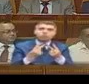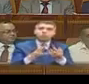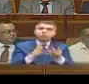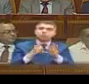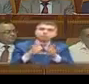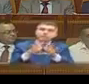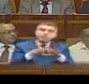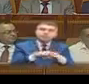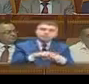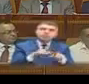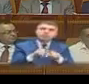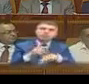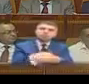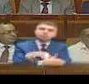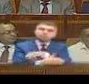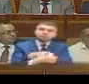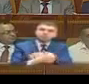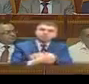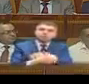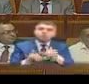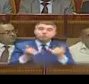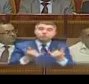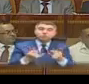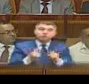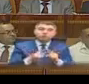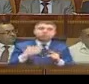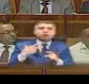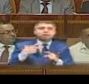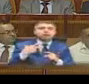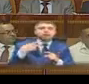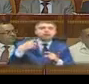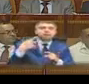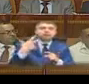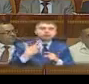المحلي وهو فقير معدم واليوم يملك الملايير؟